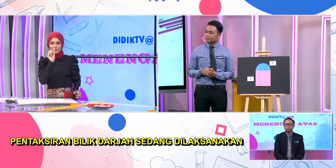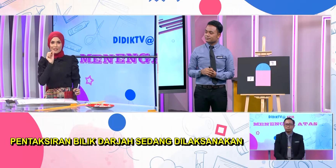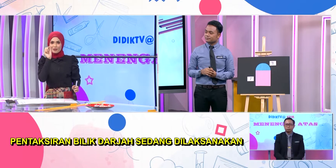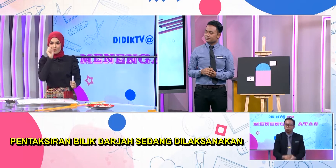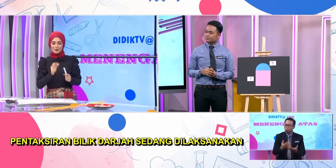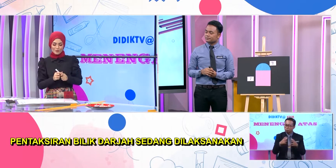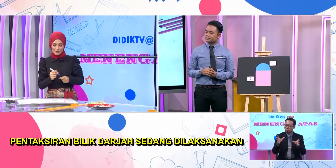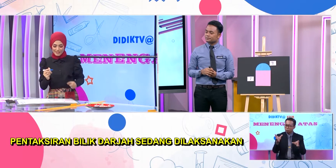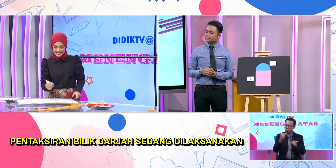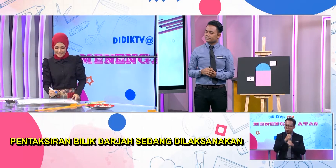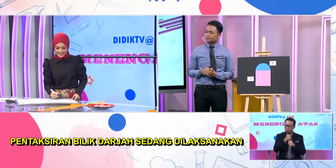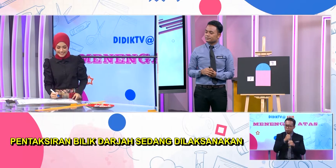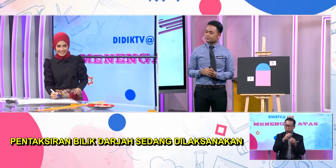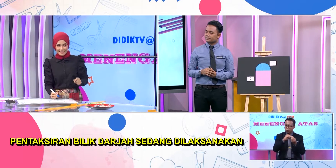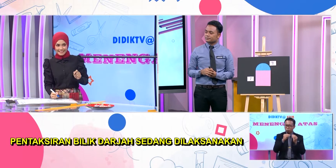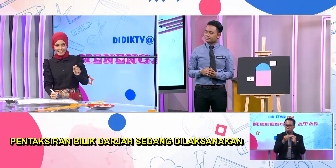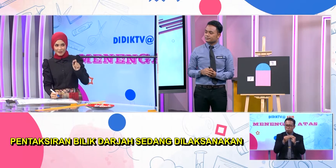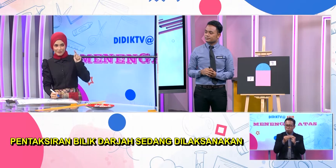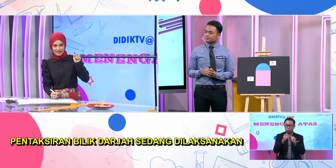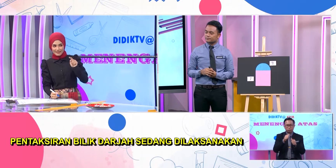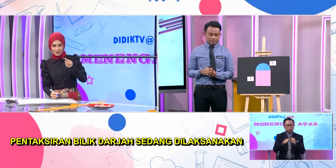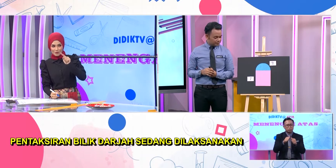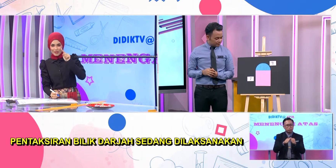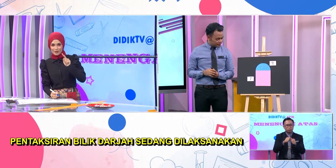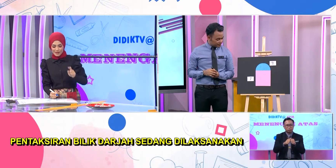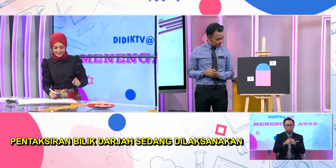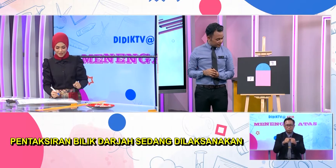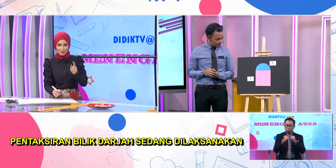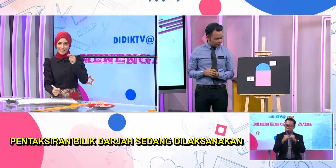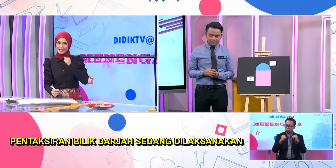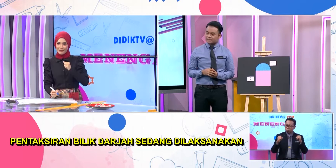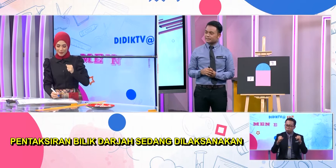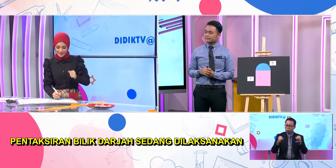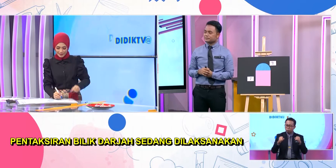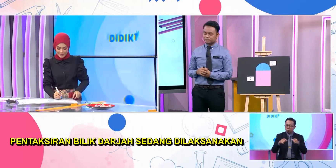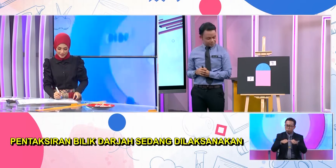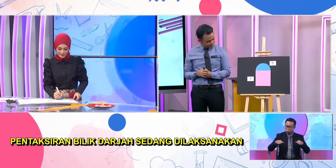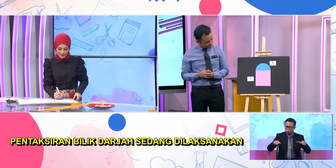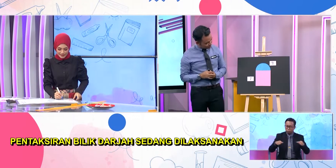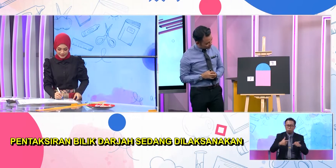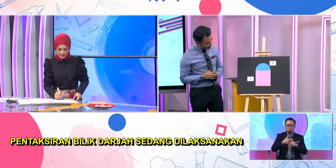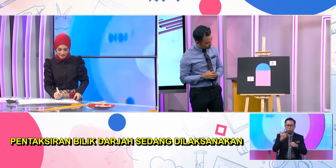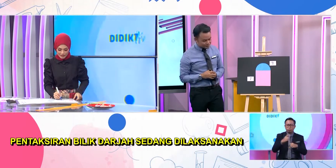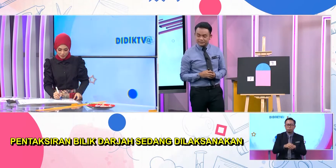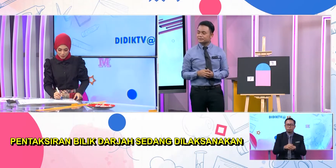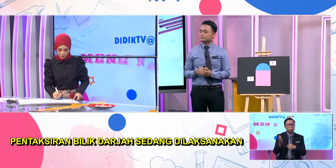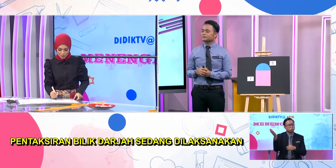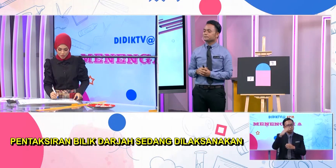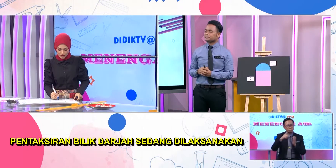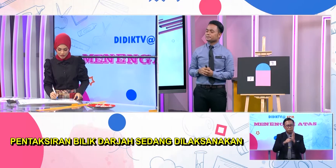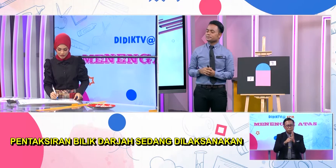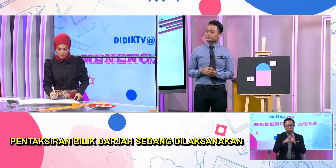Ada semua nomor-nomor setiap ukuran2nya job kita tambah bersama-sama sia-the